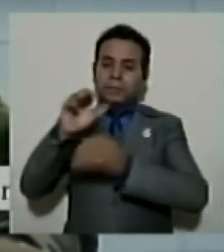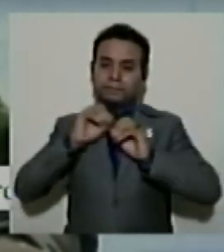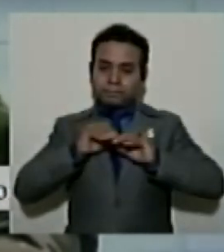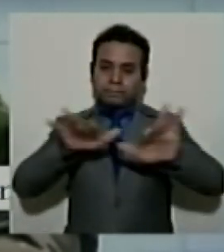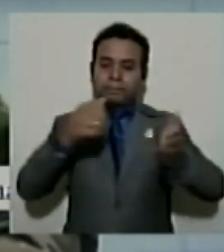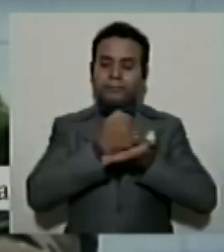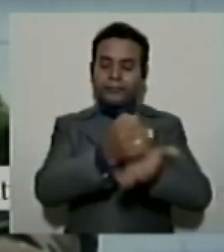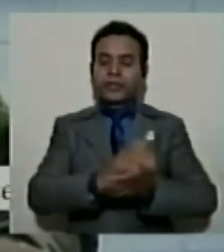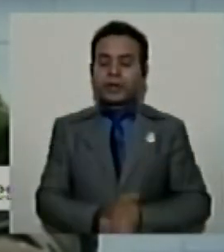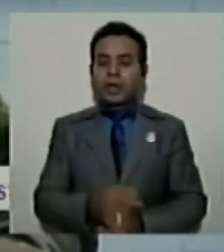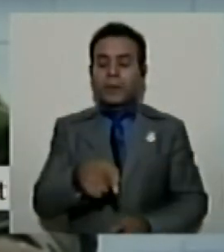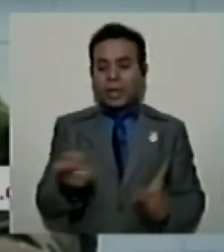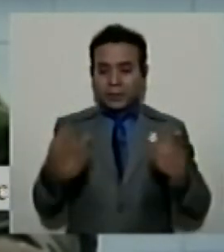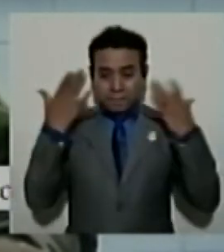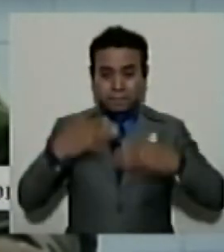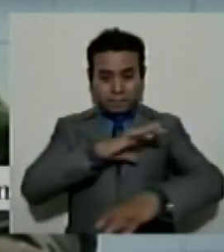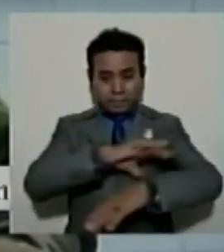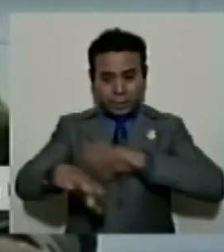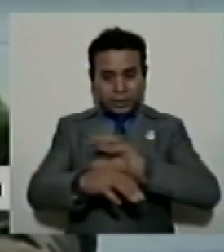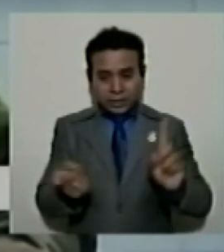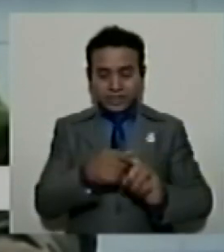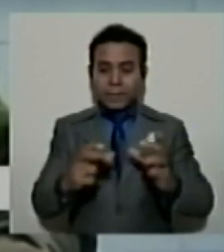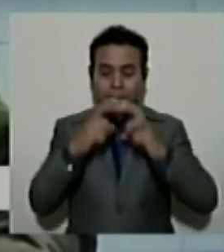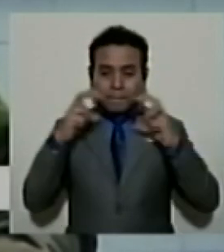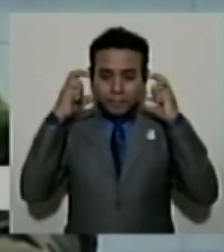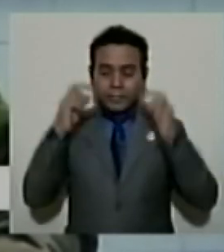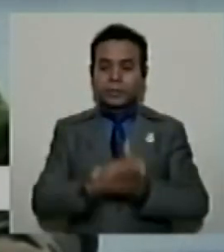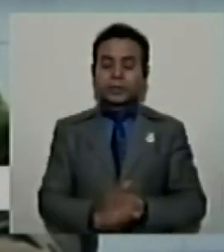স্যানিটাইজার, হ্যান্ড গ্লোভস এবং ফুট কভার, হেড কভার,